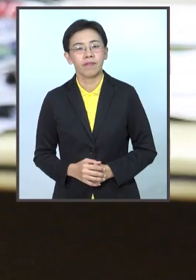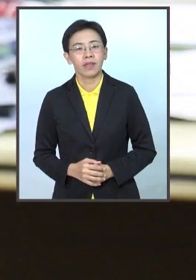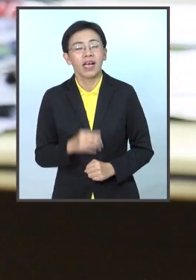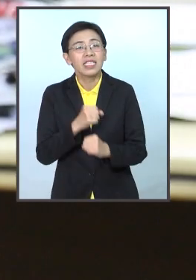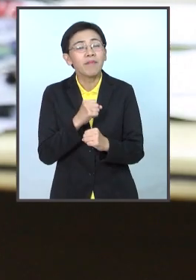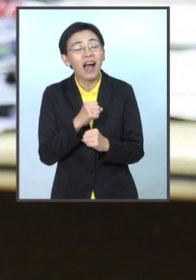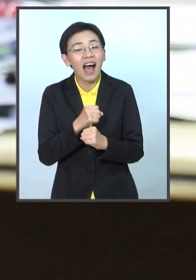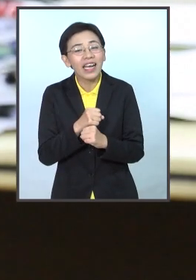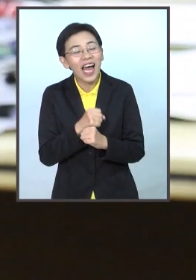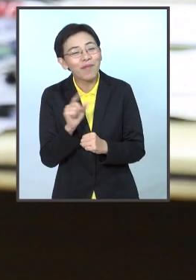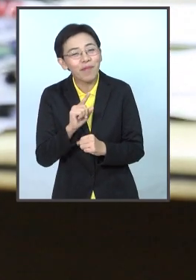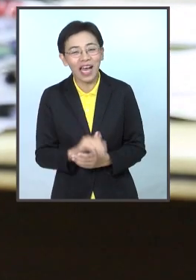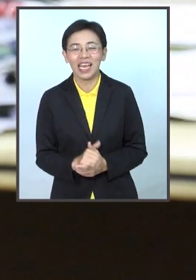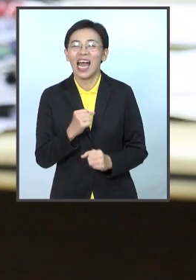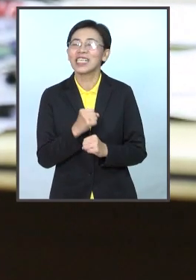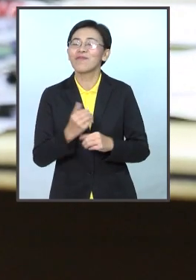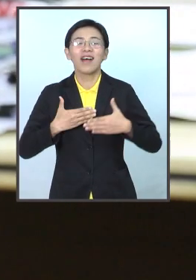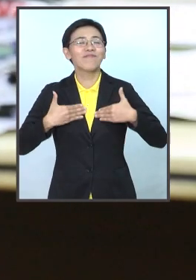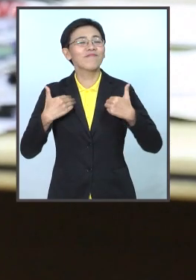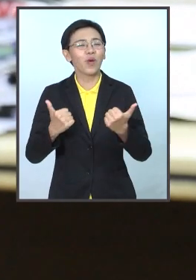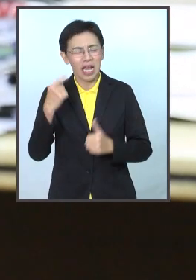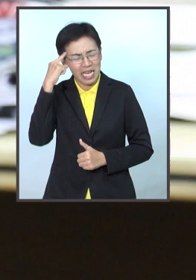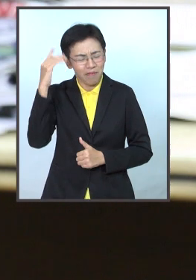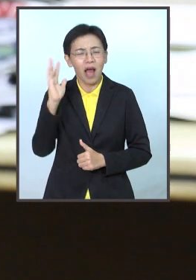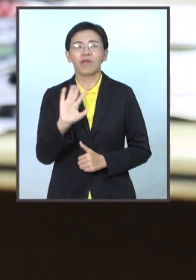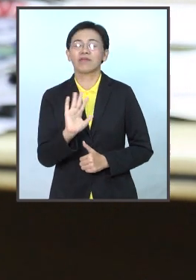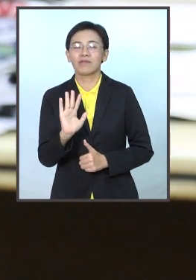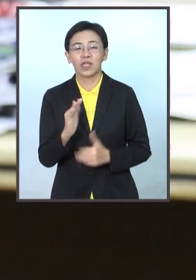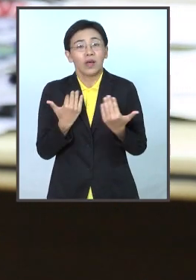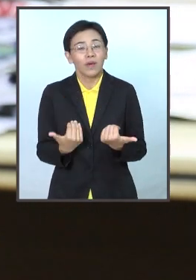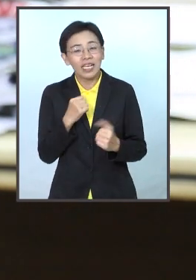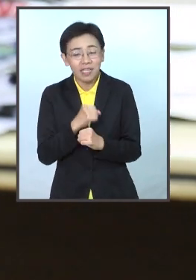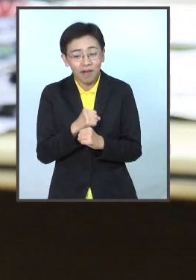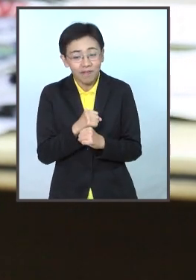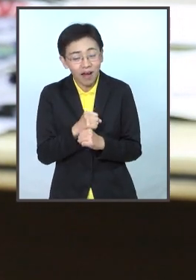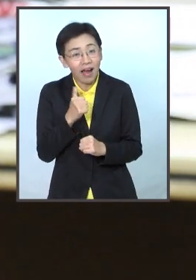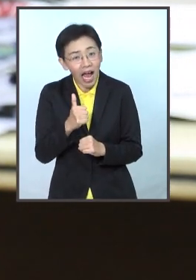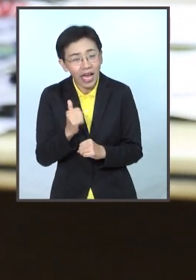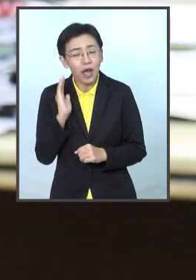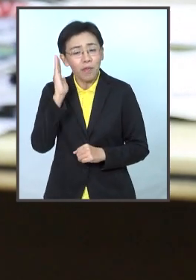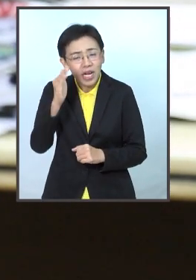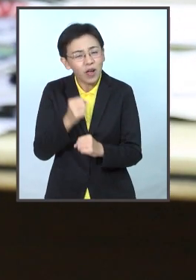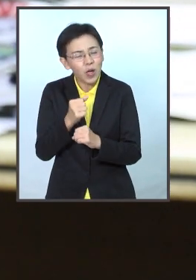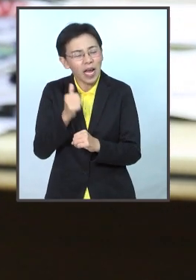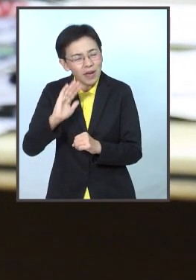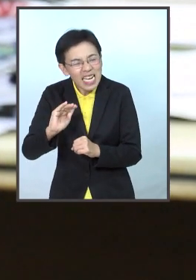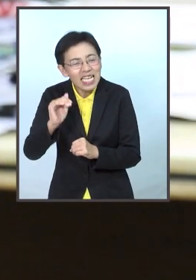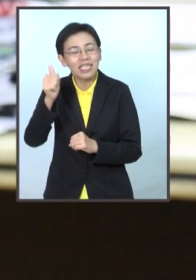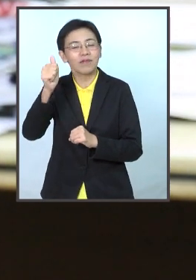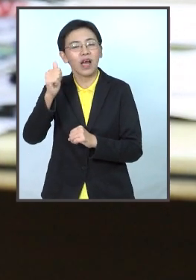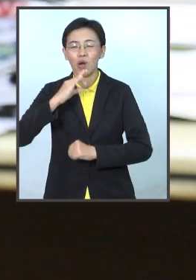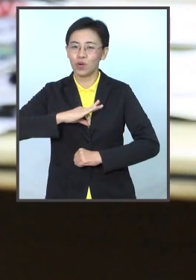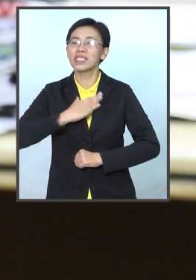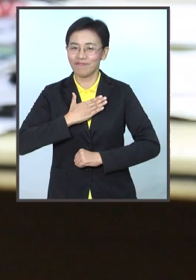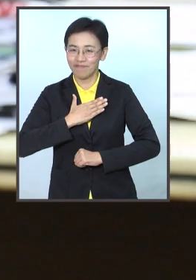เคล็ดลับของทามนะคะทำงานยังไงก็ได้ให้มันมีความสุขอะเราไม่ต้องไปคิดเยอะวันนี้เราทำอย่างนี้ได้พรุ่งนี้เราก็ทำได้ดีกว่านี้